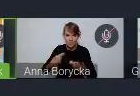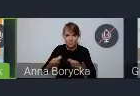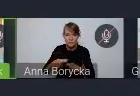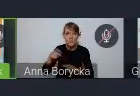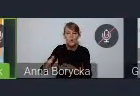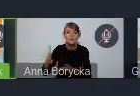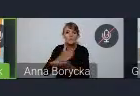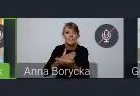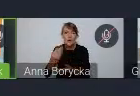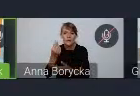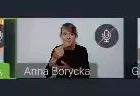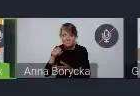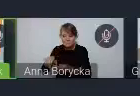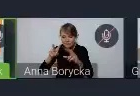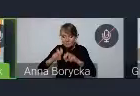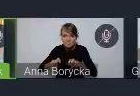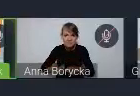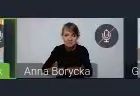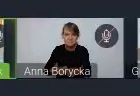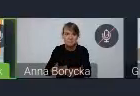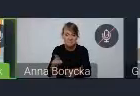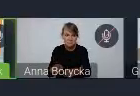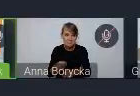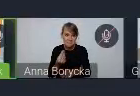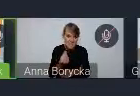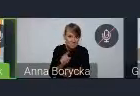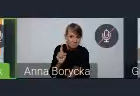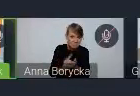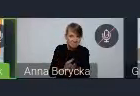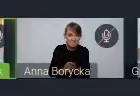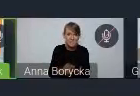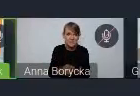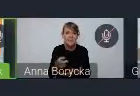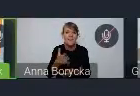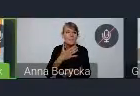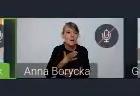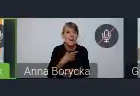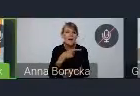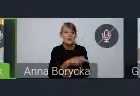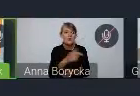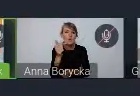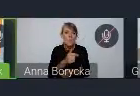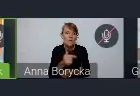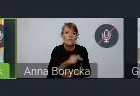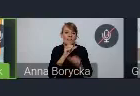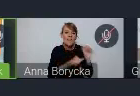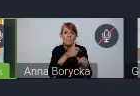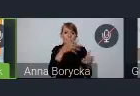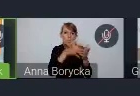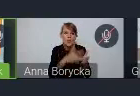finansowy analizuje możliwości finansowe, czyli limit zobowiązań wieloletniej prognozie finansowej